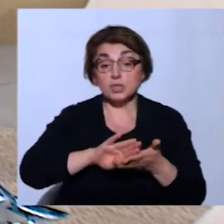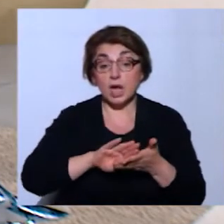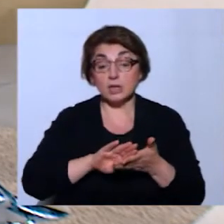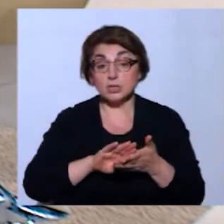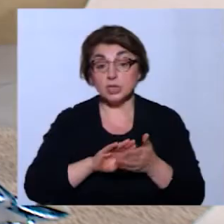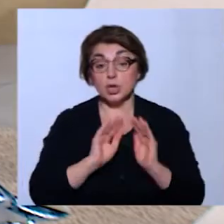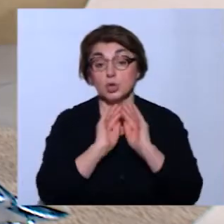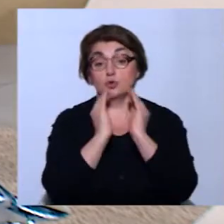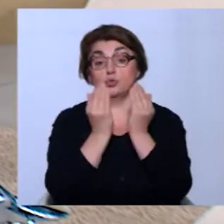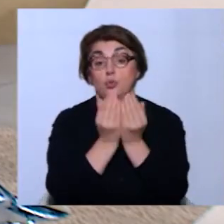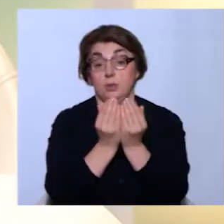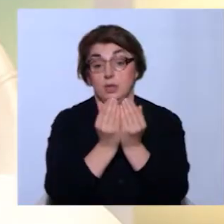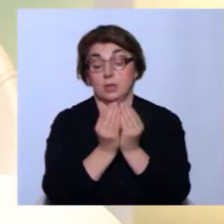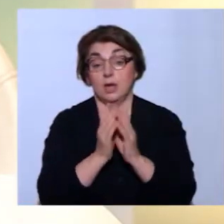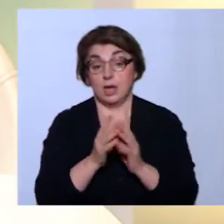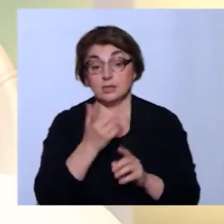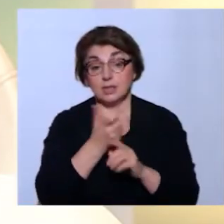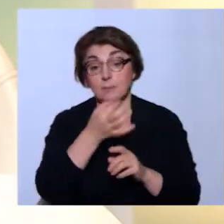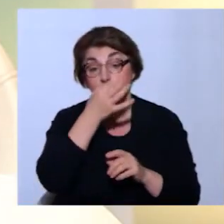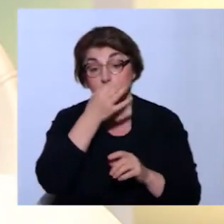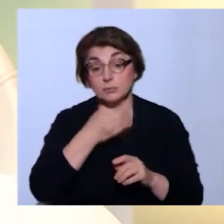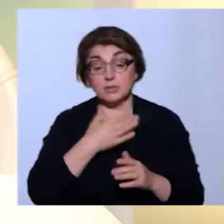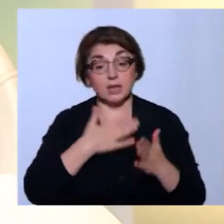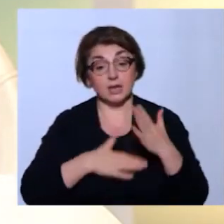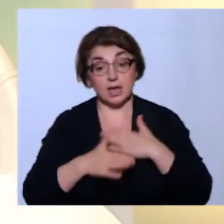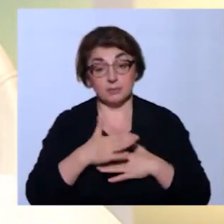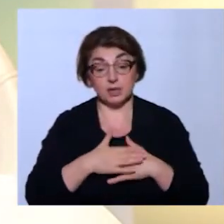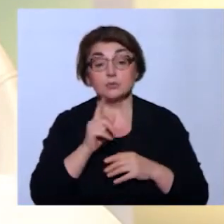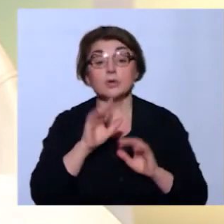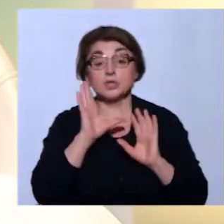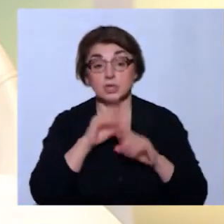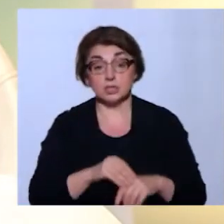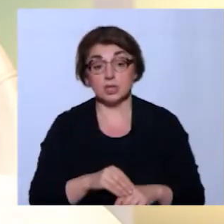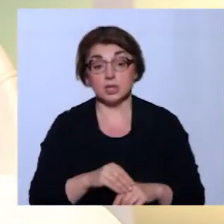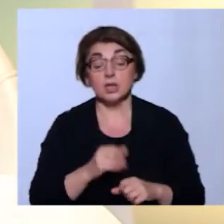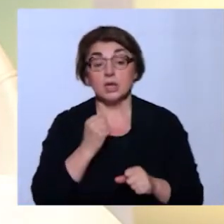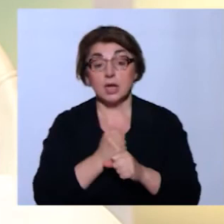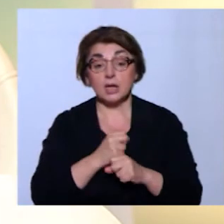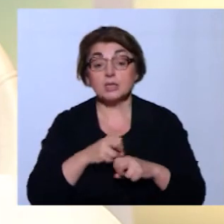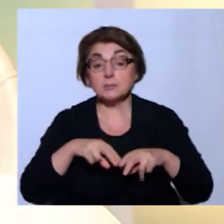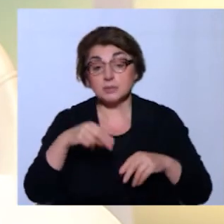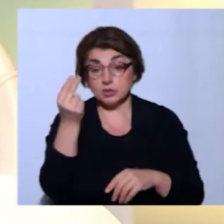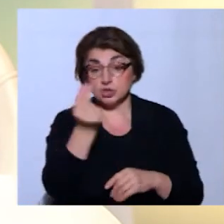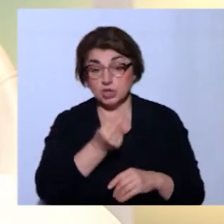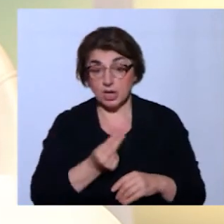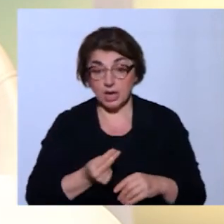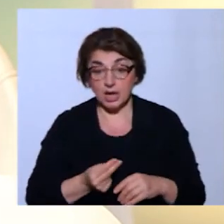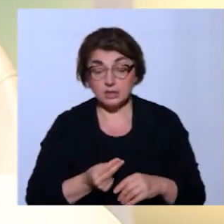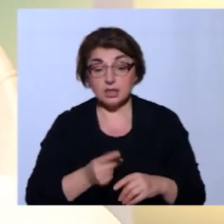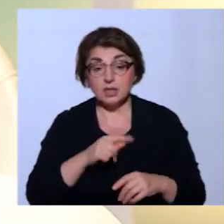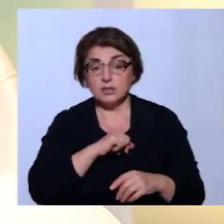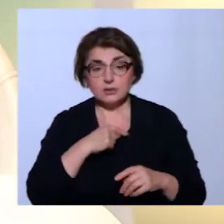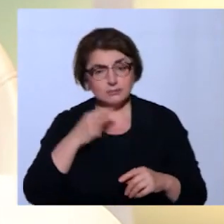თუ შეძლებთ ამ კითხვაზე პასუხის გაცემას ძალიან მოხარული ვიქნები. თქვენ შეგიძლიათ გააკეთოთ ჩანახატი, მისცეთ